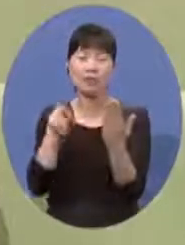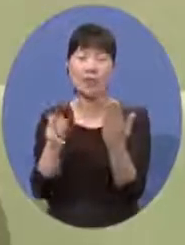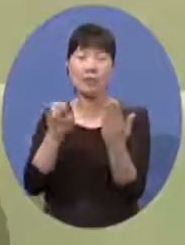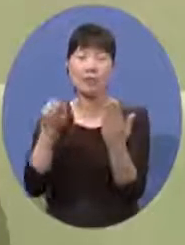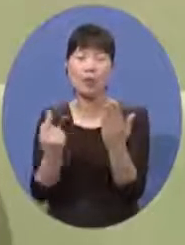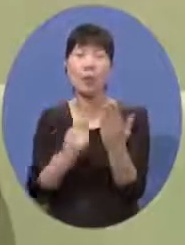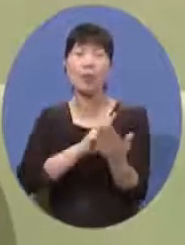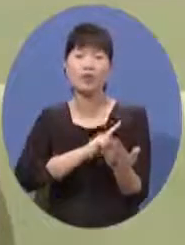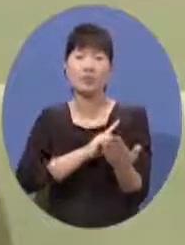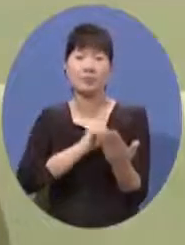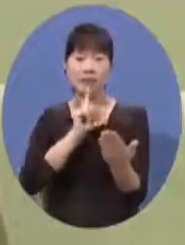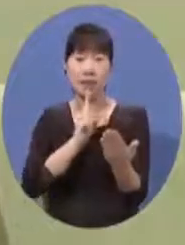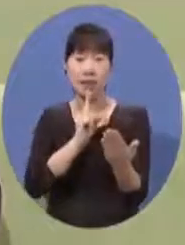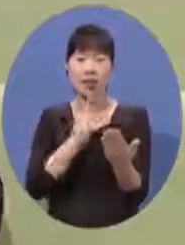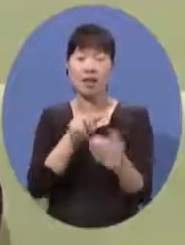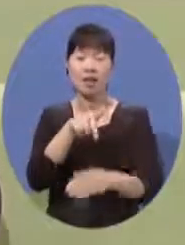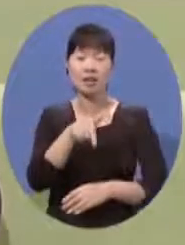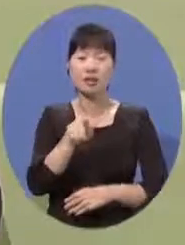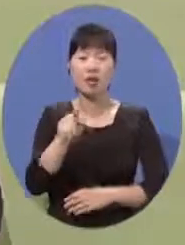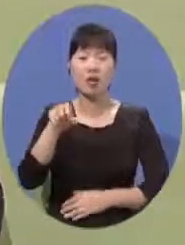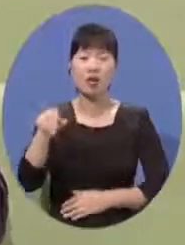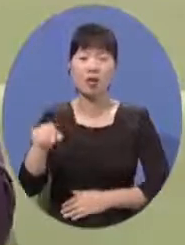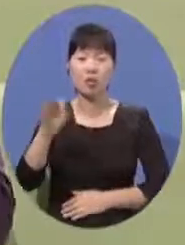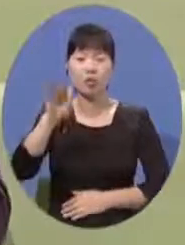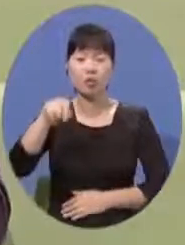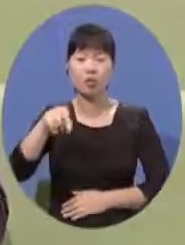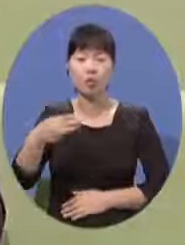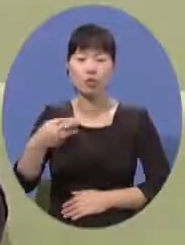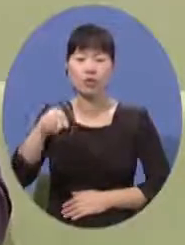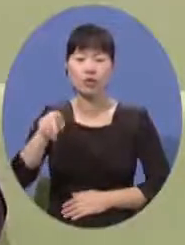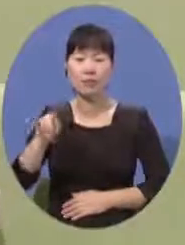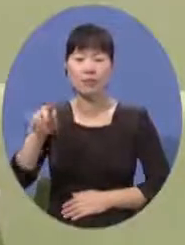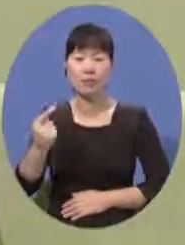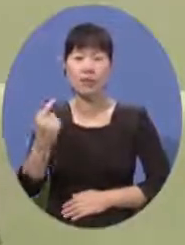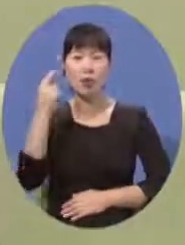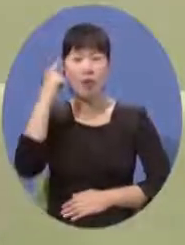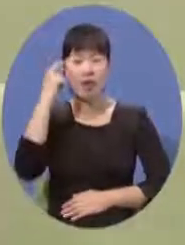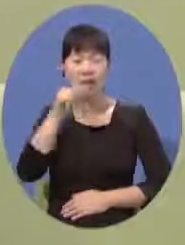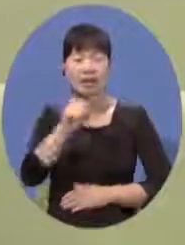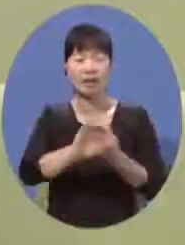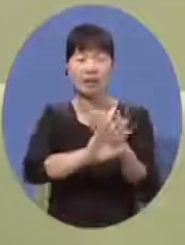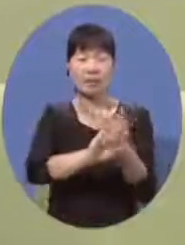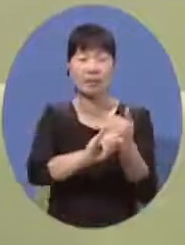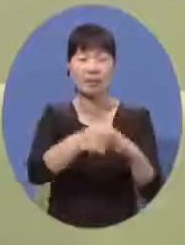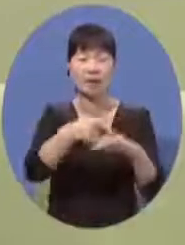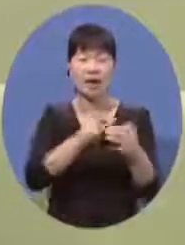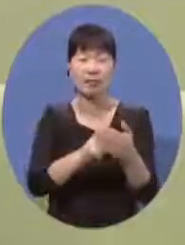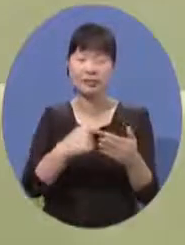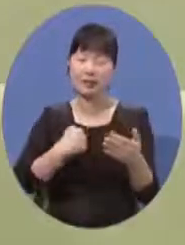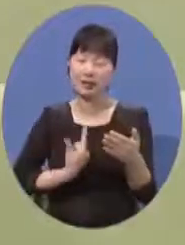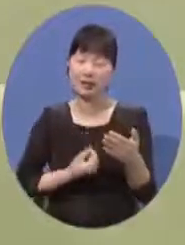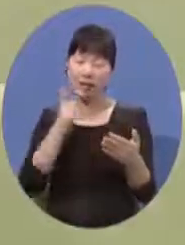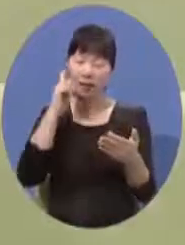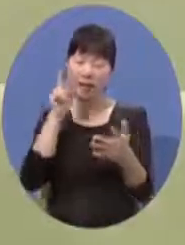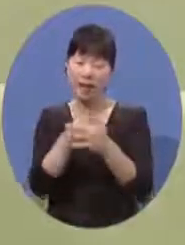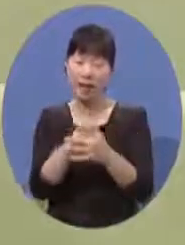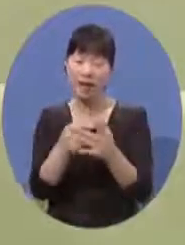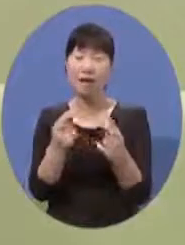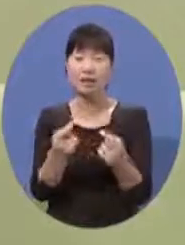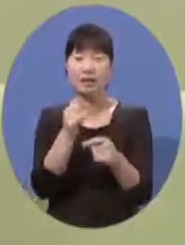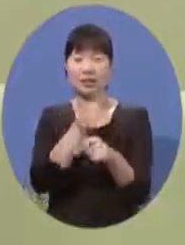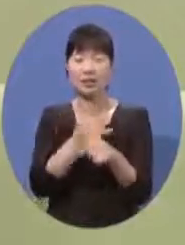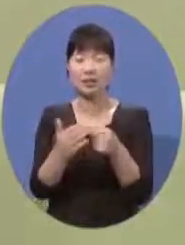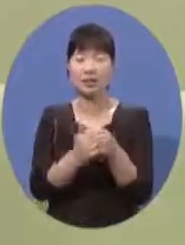아시죠? 비춰주는. 네. 그러니까 그 사람 마음이 이렇게 거니 하고 자기한테 비춰지는 세포가 있어요. 그것이 아주 어린 시절부터 있어서 다른